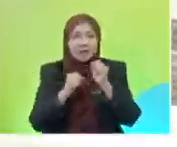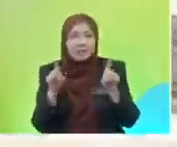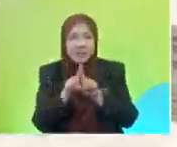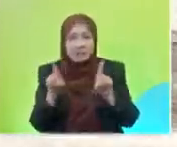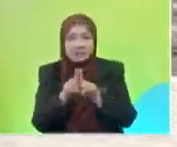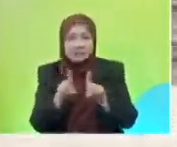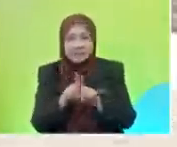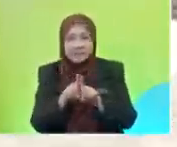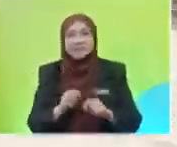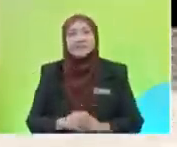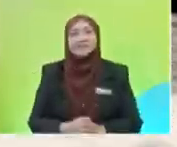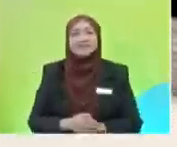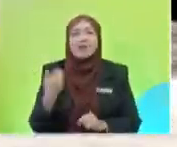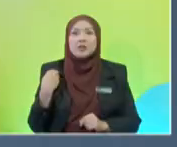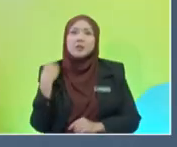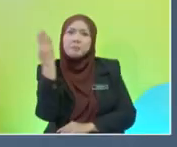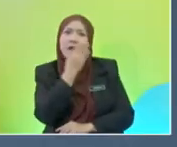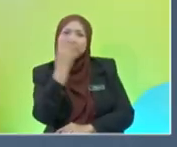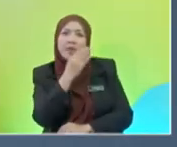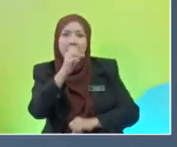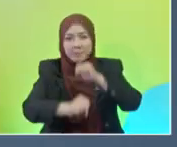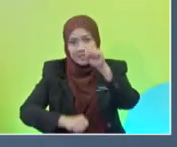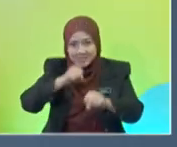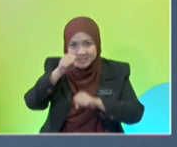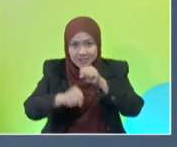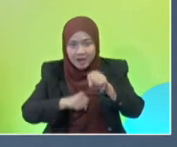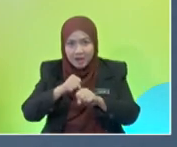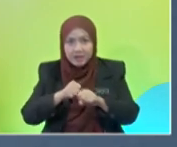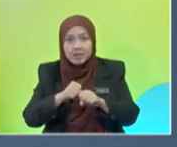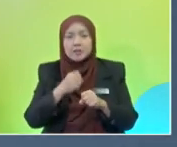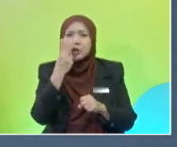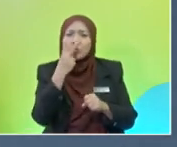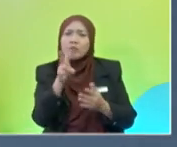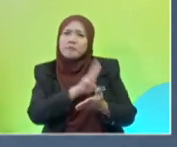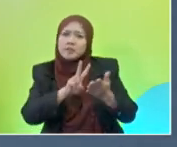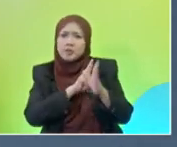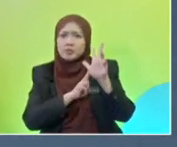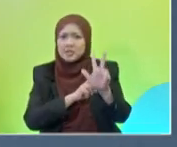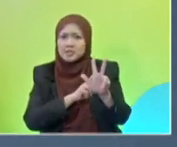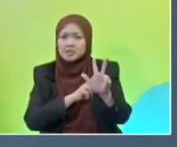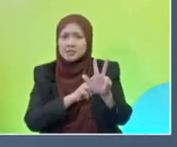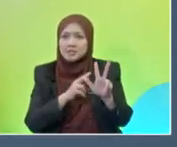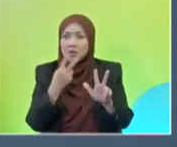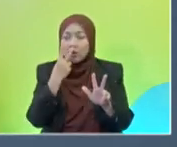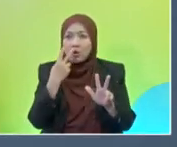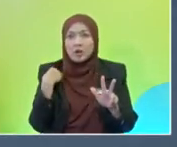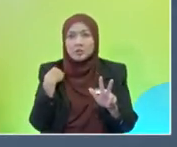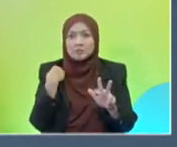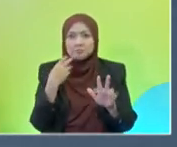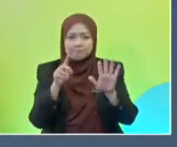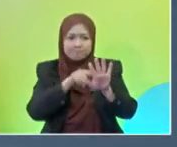bersama-sama betul yang ketiga ini kita tengok bayang-bayang yang dihasilkan daripada tangan